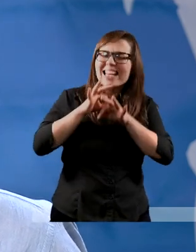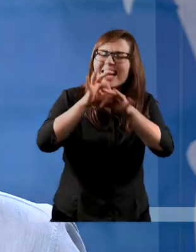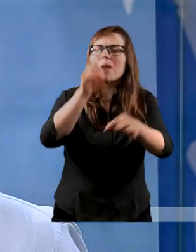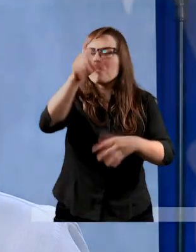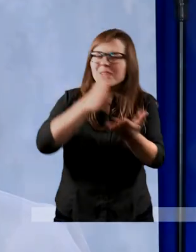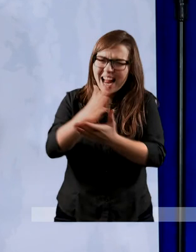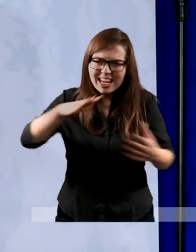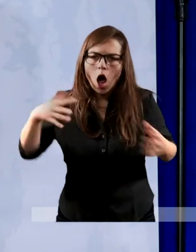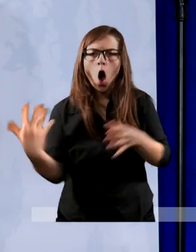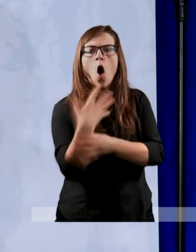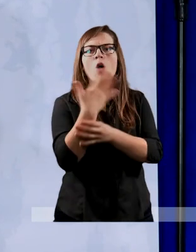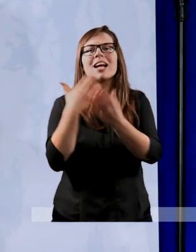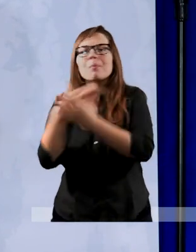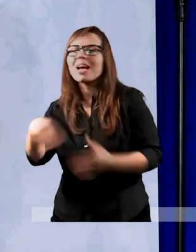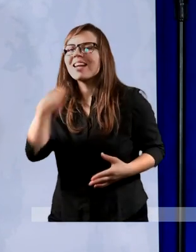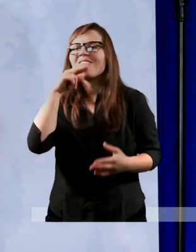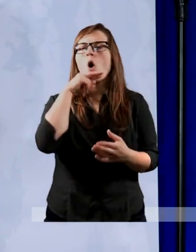przeprowadzę Cię przez ogień, przez wodę,